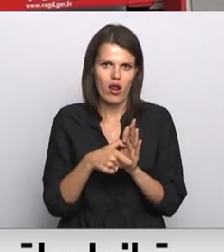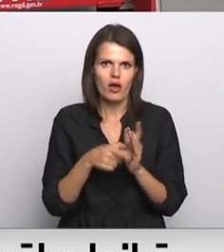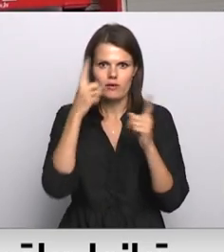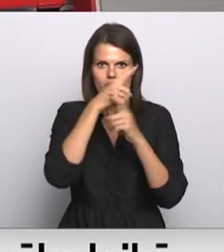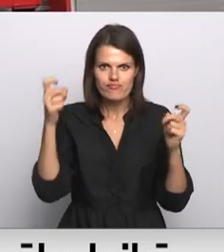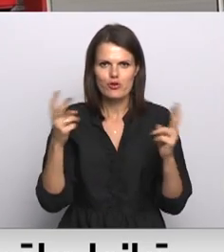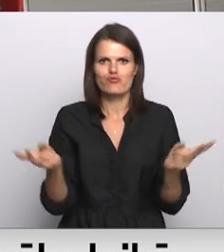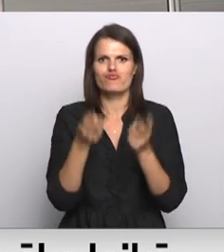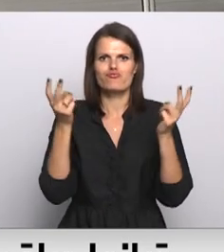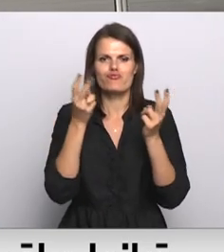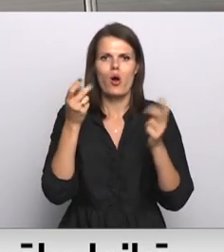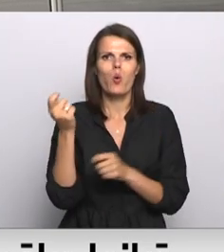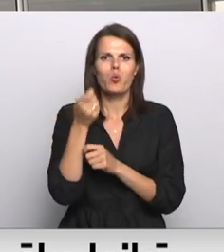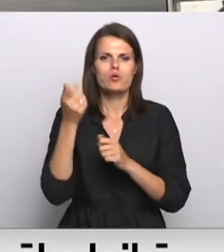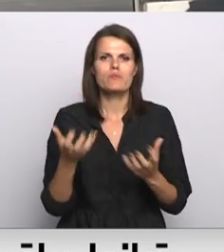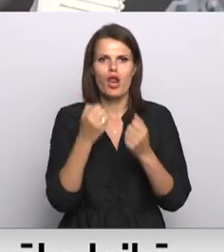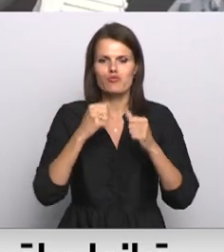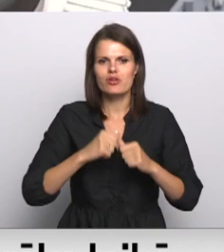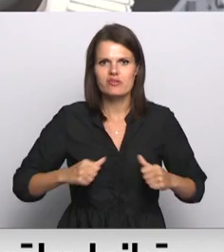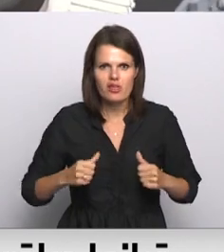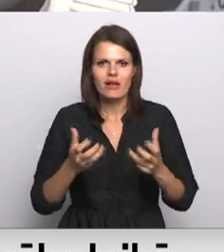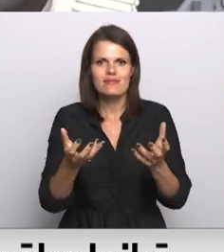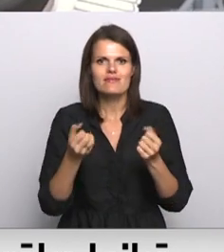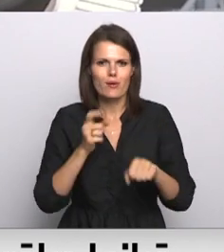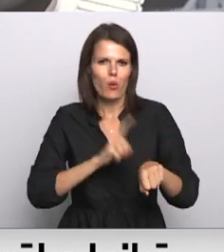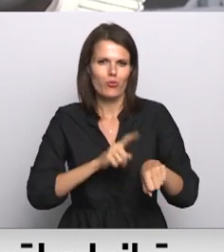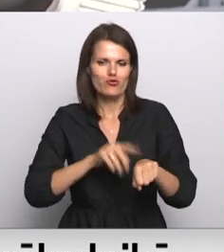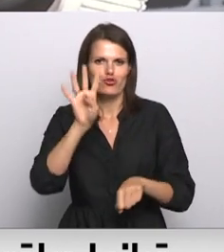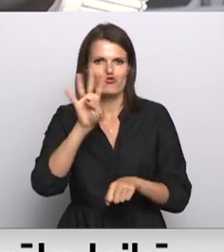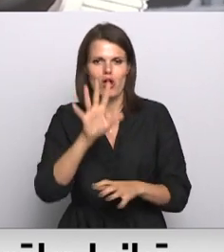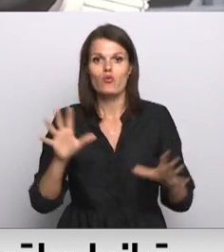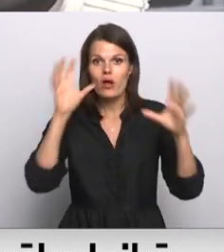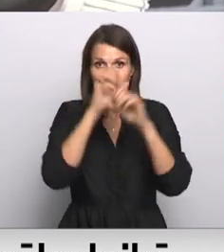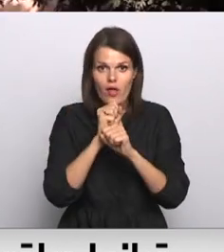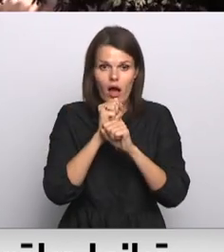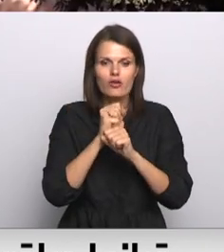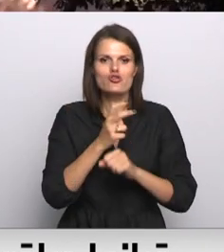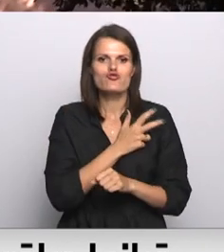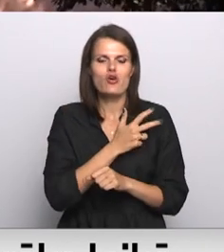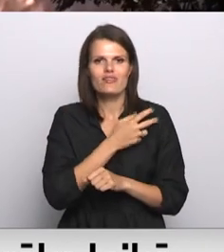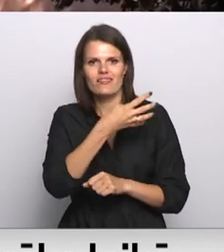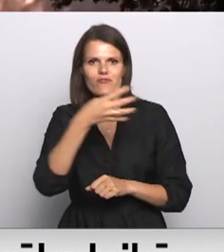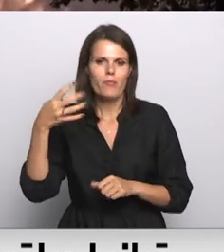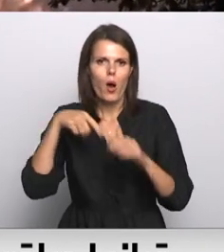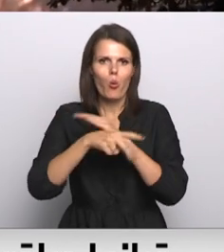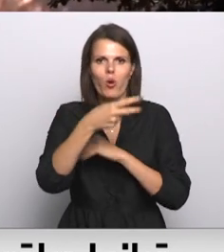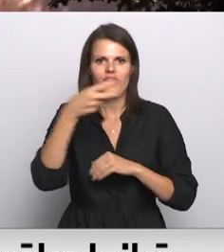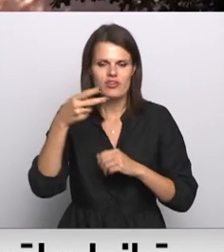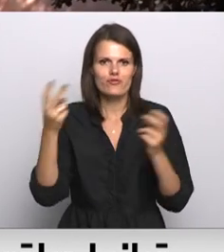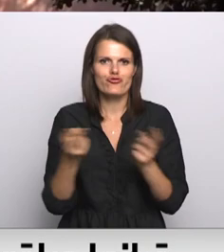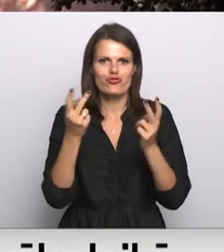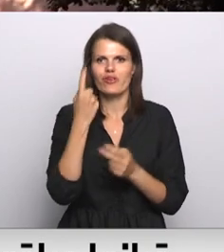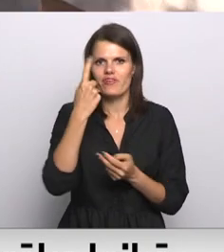Ziņu par ugunsgrēku valsts ugunsdzēsības un glābšanas dienas saņēma 2004. Naktī. Sociālās dzīvojamās mājas otrajā stāvā dega